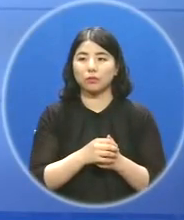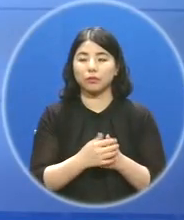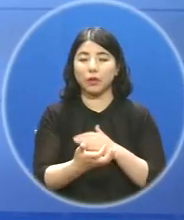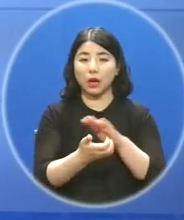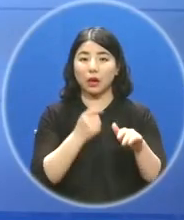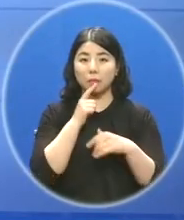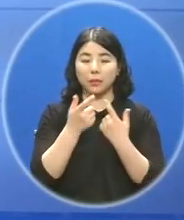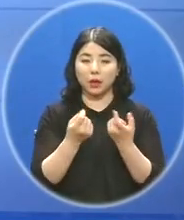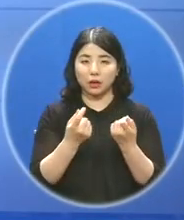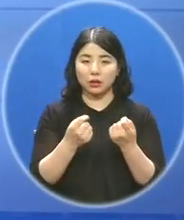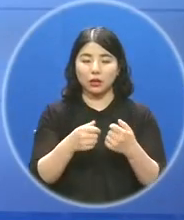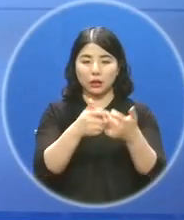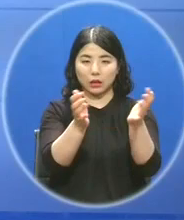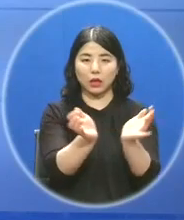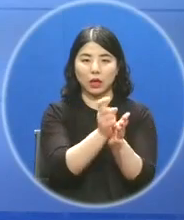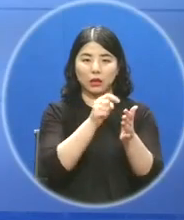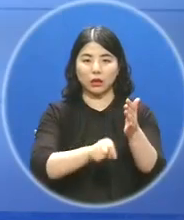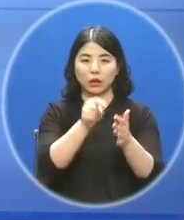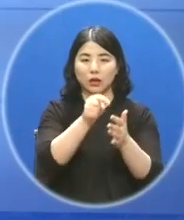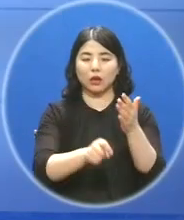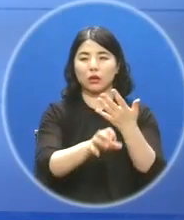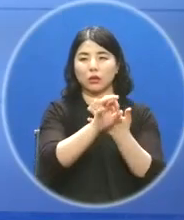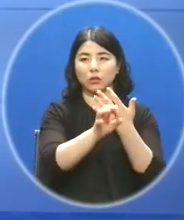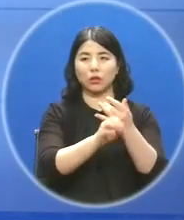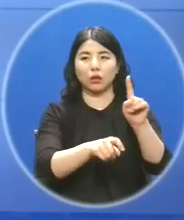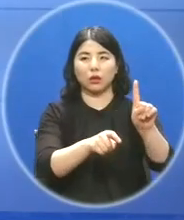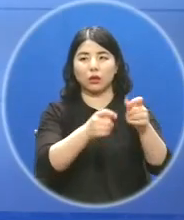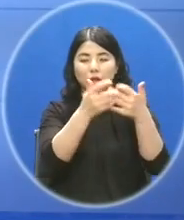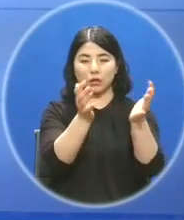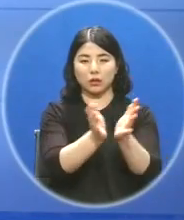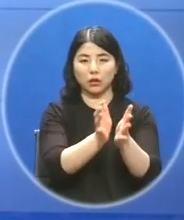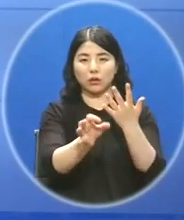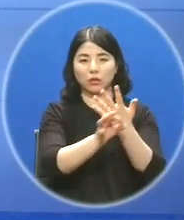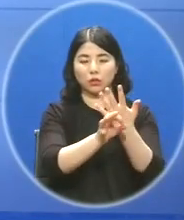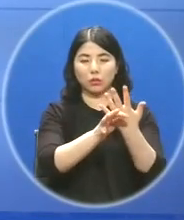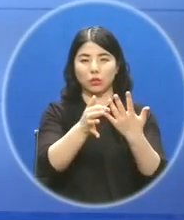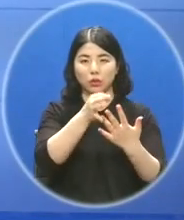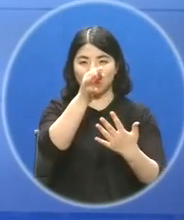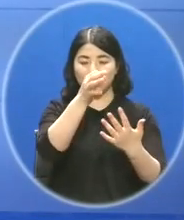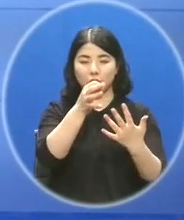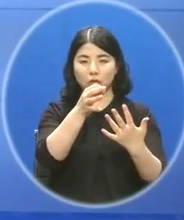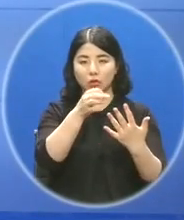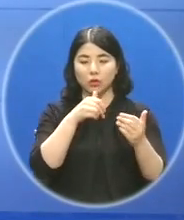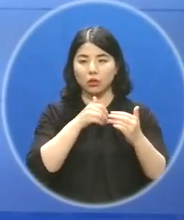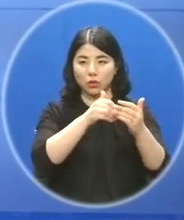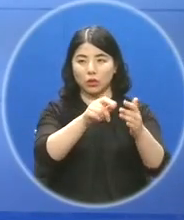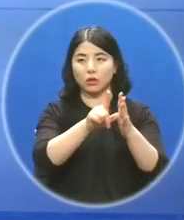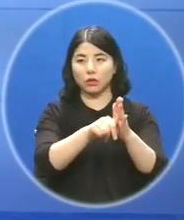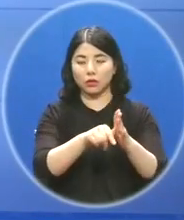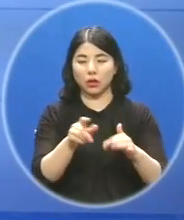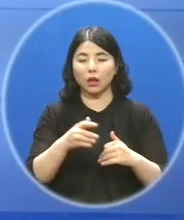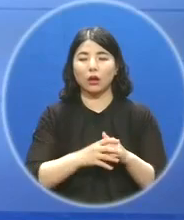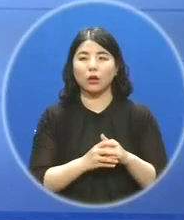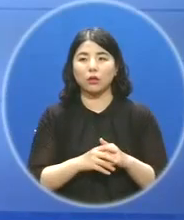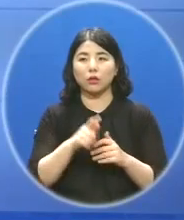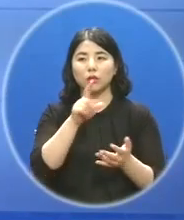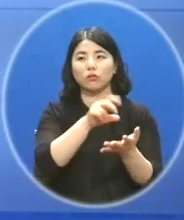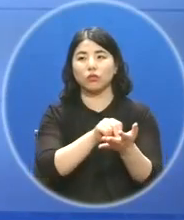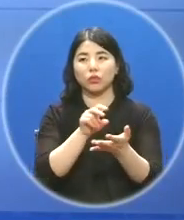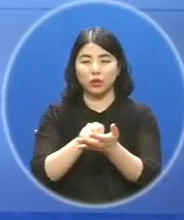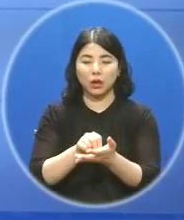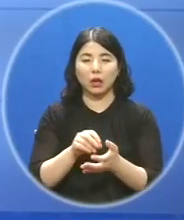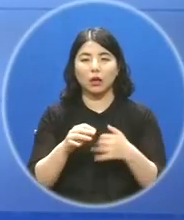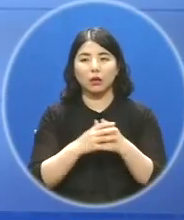아까 말씀드렸지 않습니까? 당내 후보 선출이죠. 그러니까 일당의 후보, 일당 후보 선출 과정에서의 어떤 그런 그 문제점들.